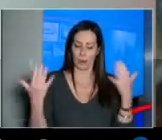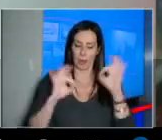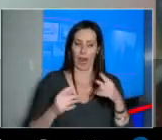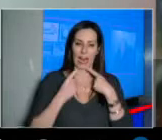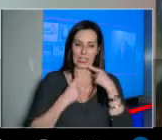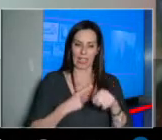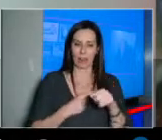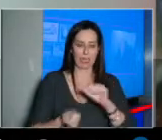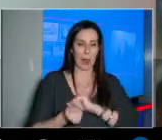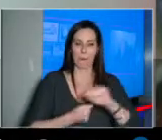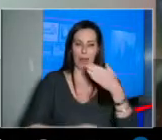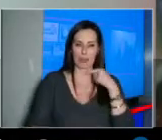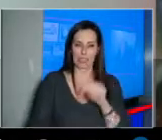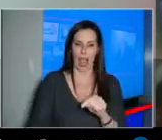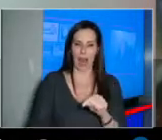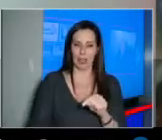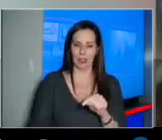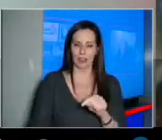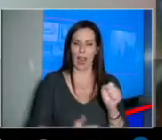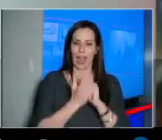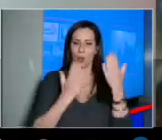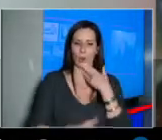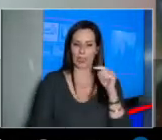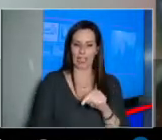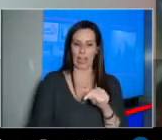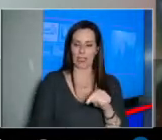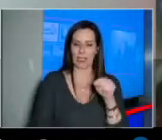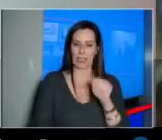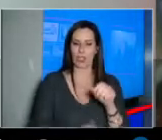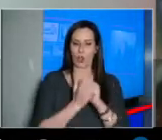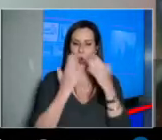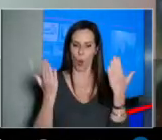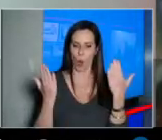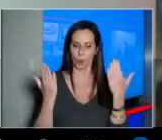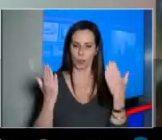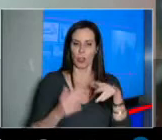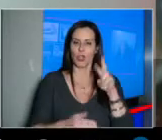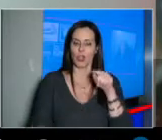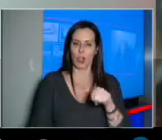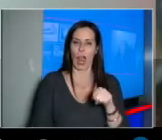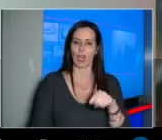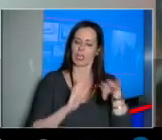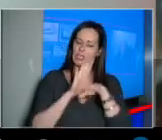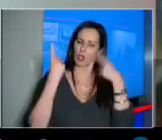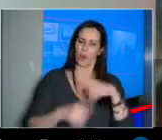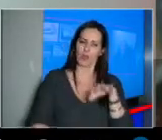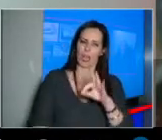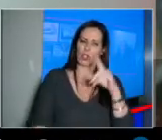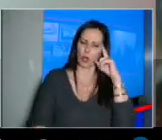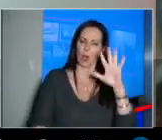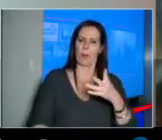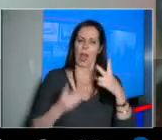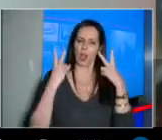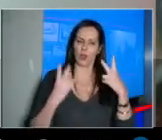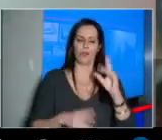הזה נמחק לחלוטין. העיתונות בארץ היא עיתונות שיש לה את הסדר יום שלה, היא יודעת מה